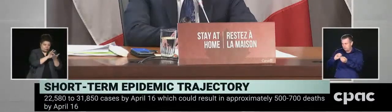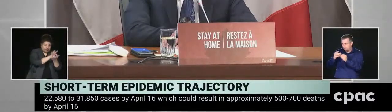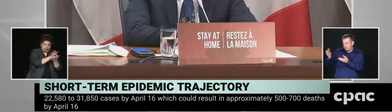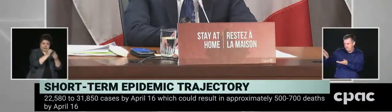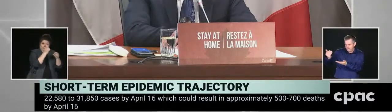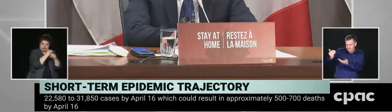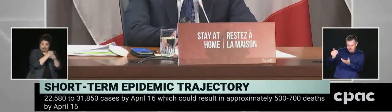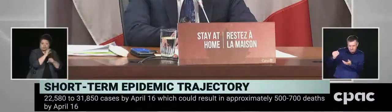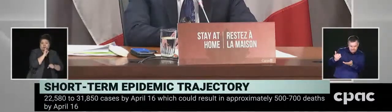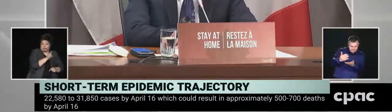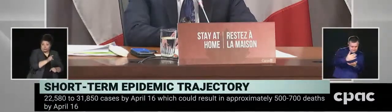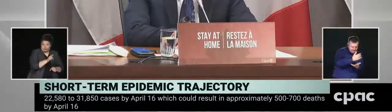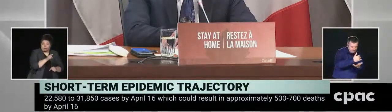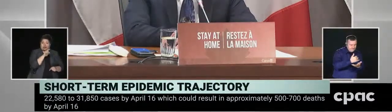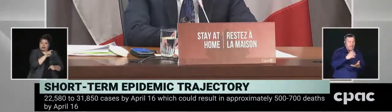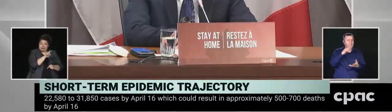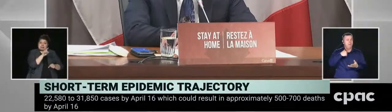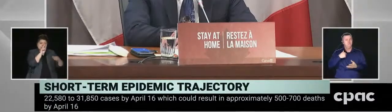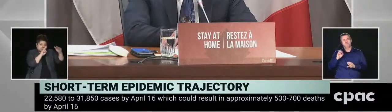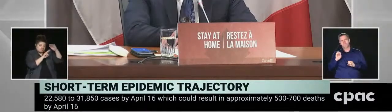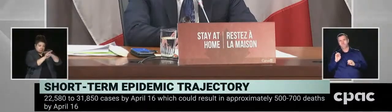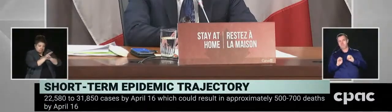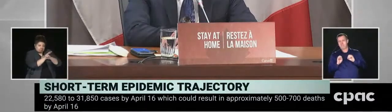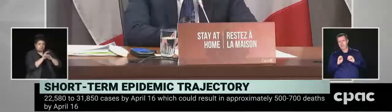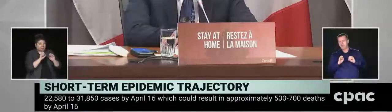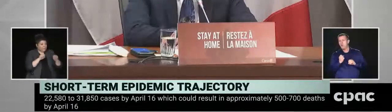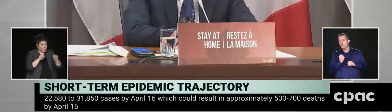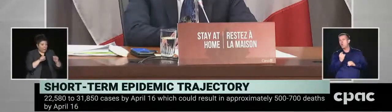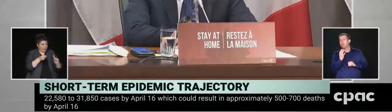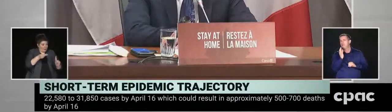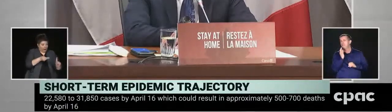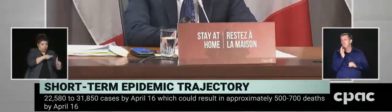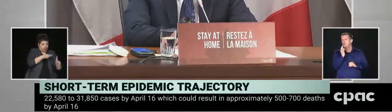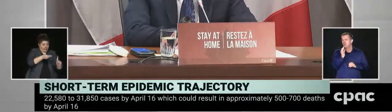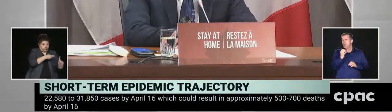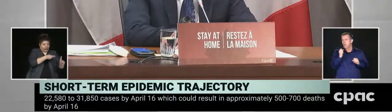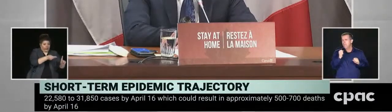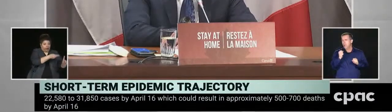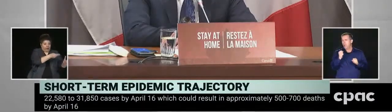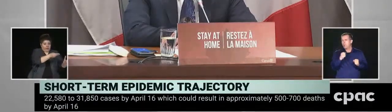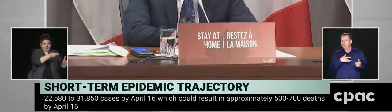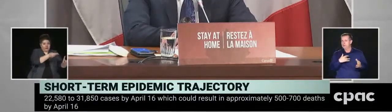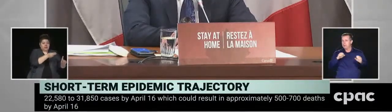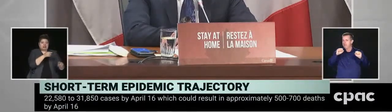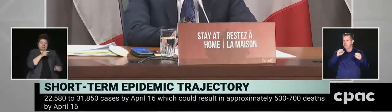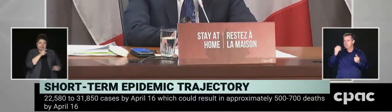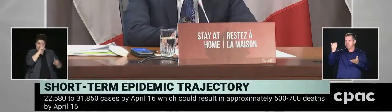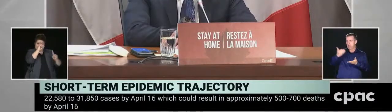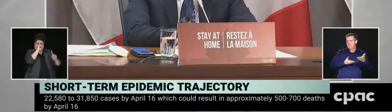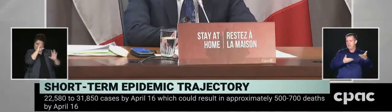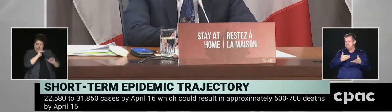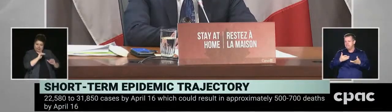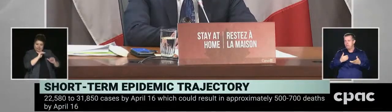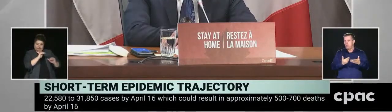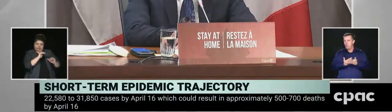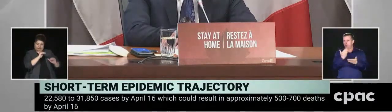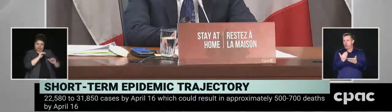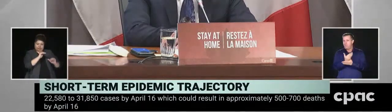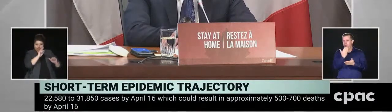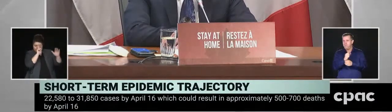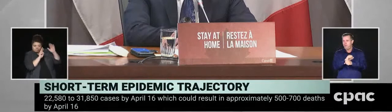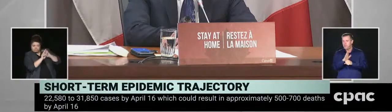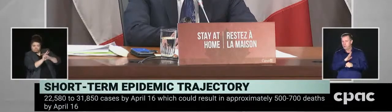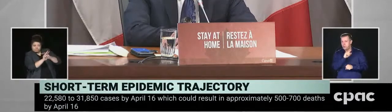le nombre de nouveaux cas auxquels nous pouvons nous attendre dans la semaine à venir. Les modèles dynamiques